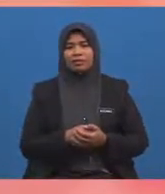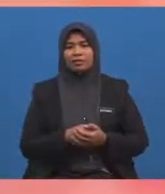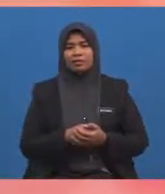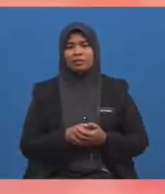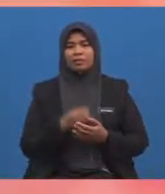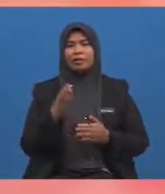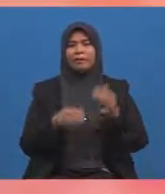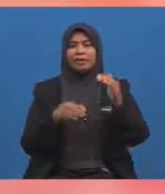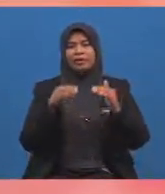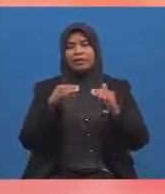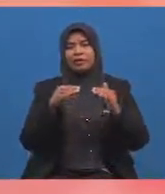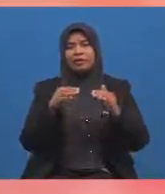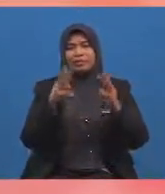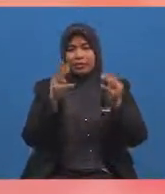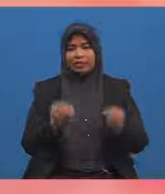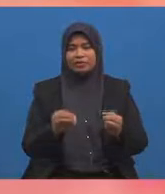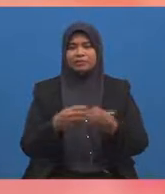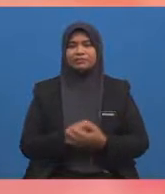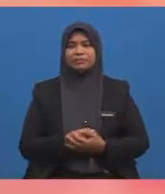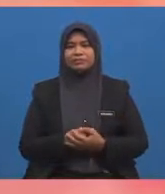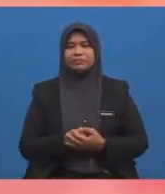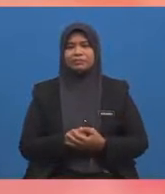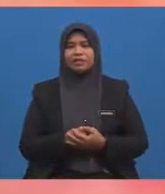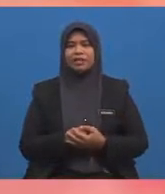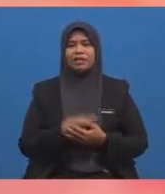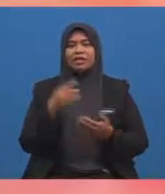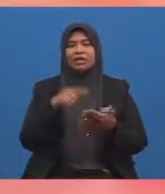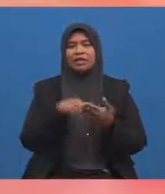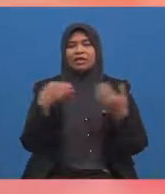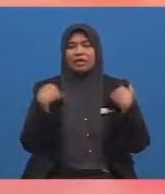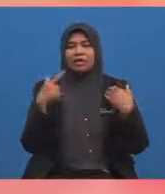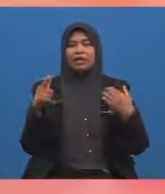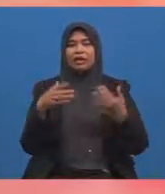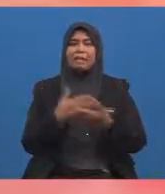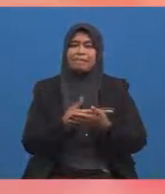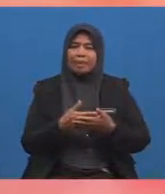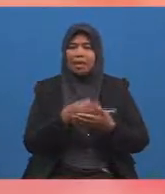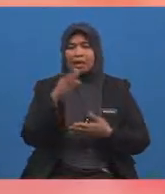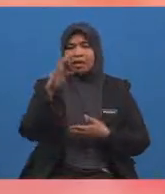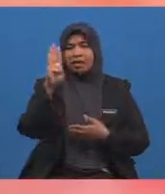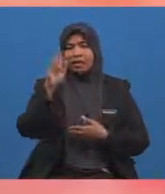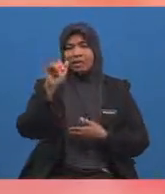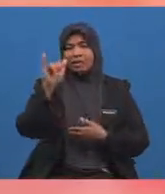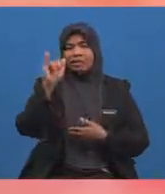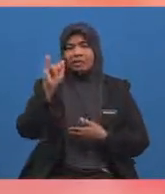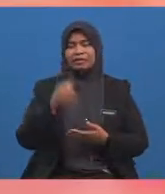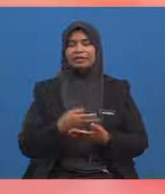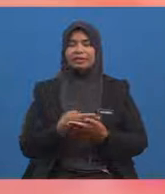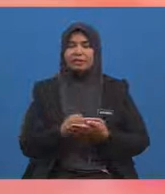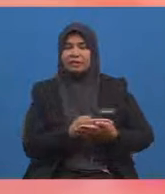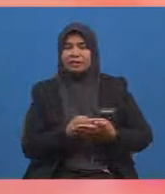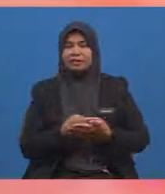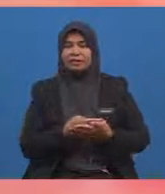dalam gambar yang ditunjukkan? Peringkat ini adalah peringkat bayi. Mari kita lihat bayi